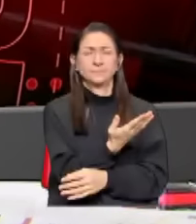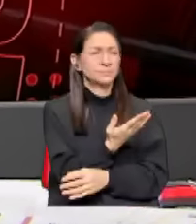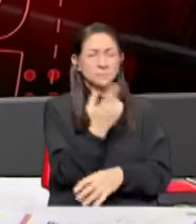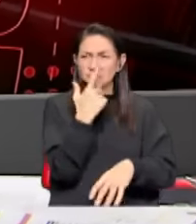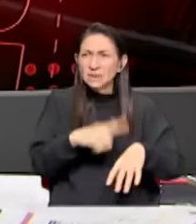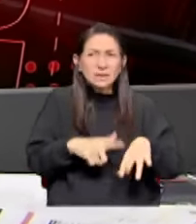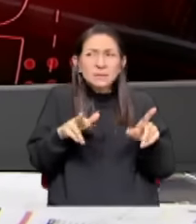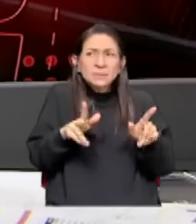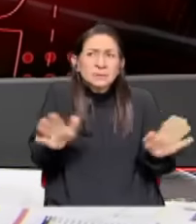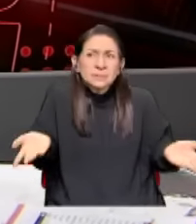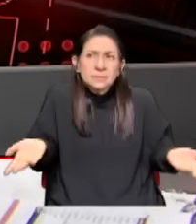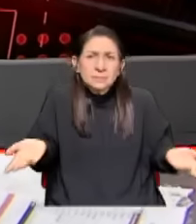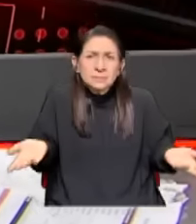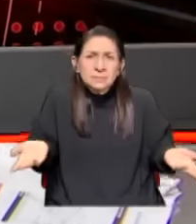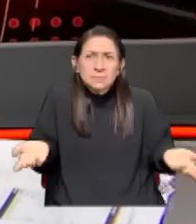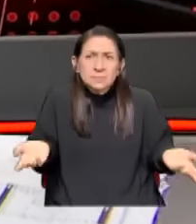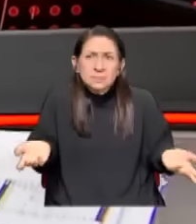İnanılır gibi değil.